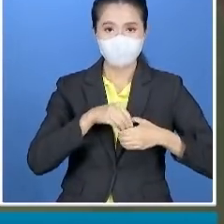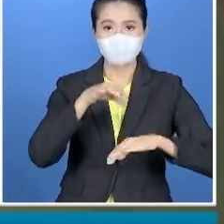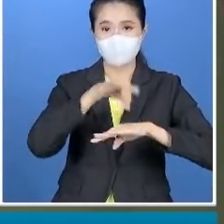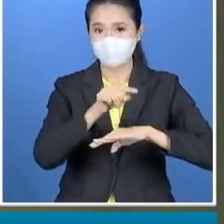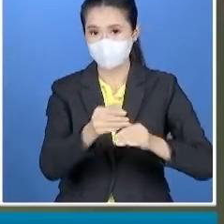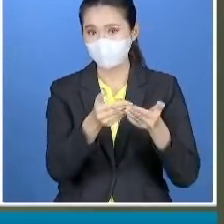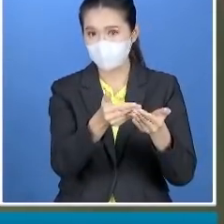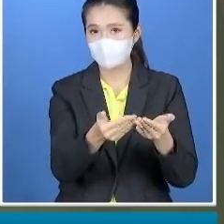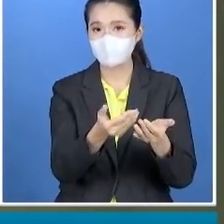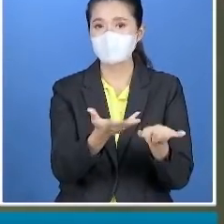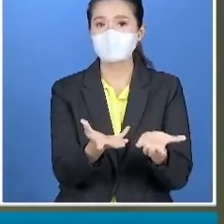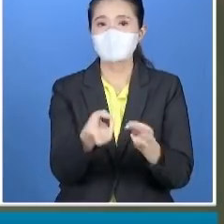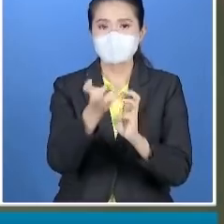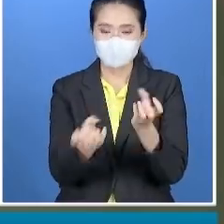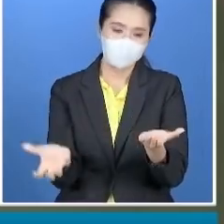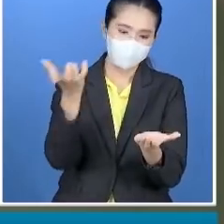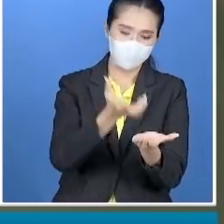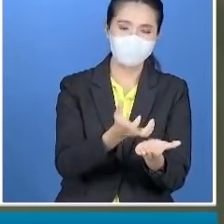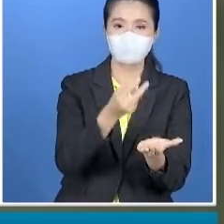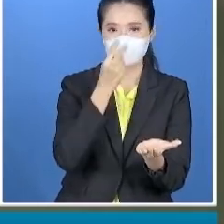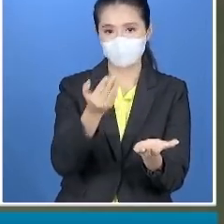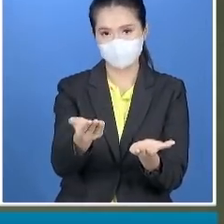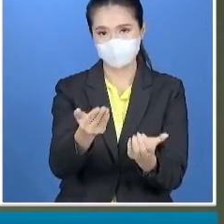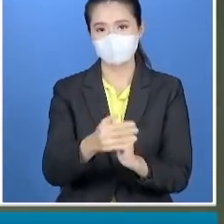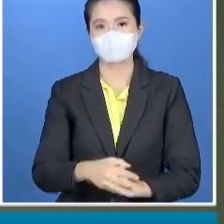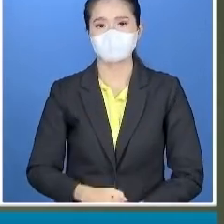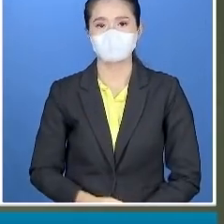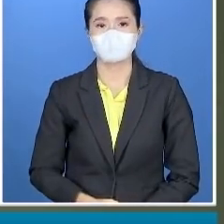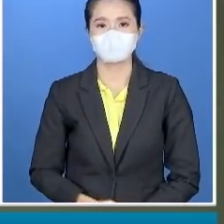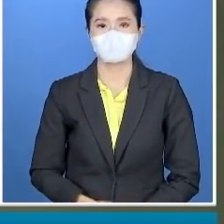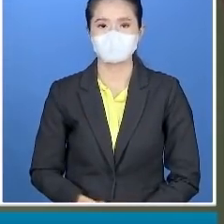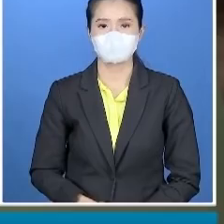าเคยเป็นท่าเรือขนถ่ายทรายฟังเสียงดูค่ะ